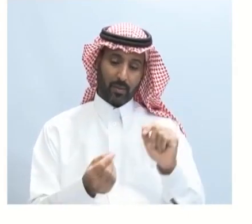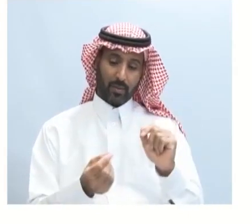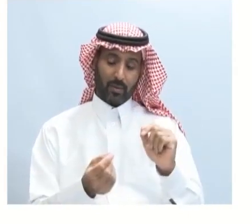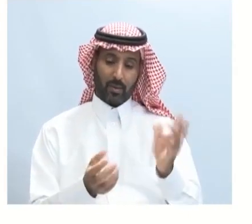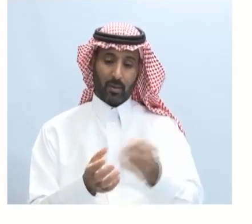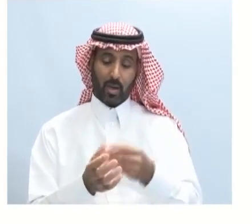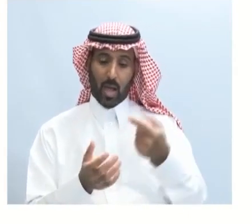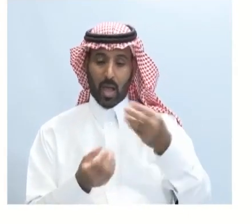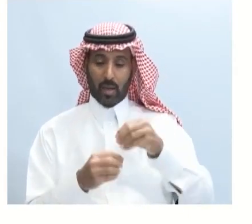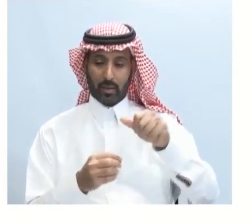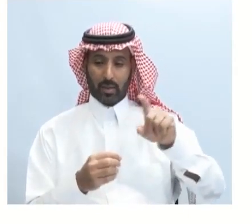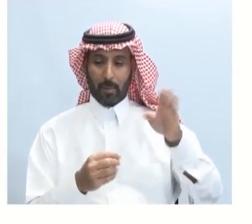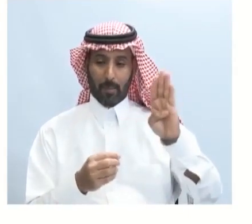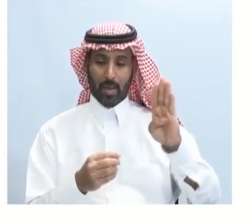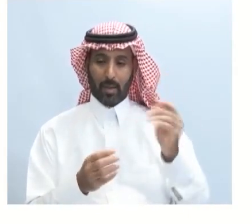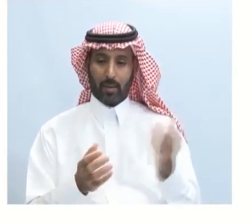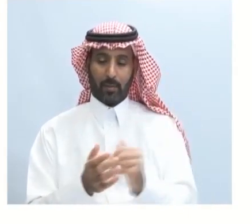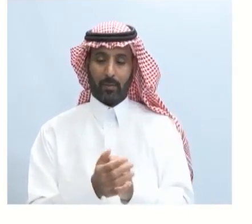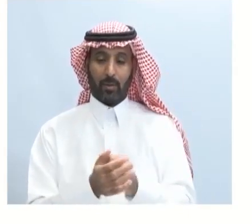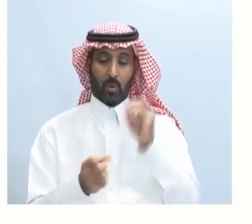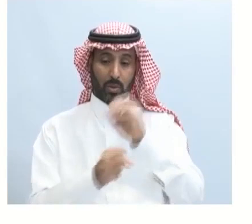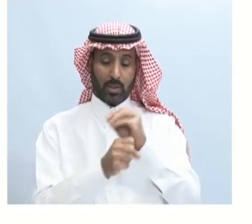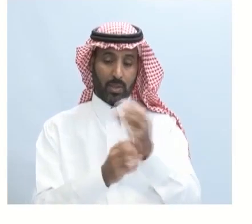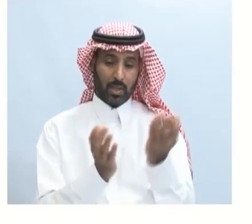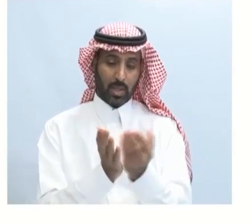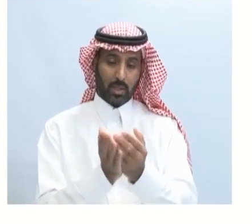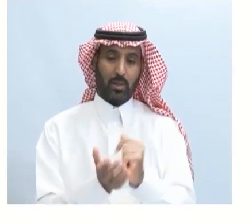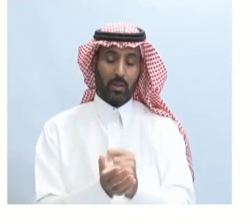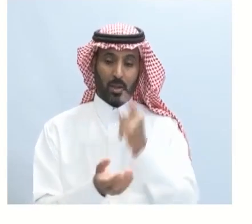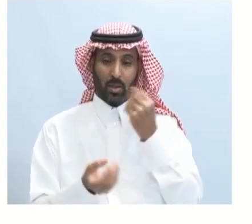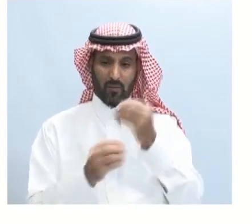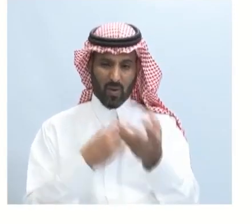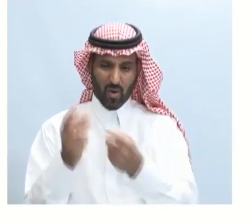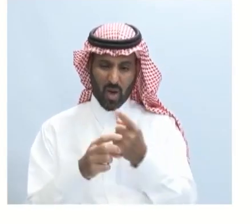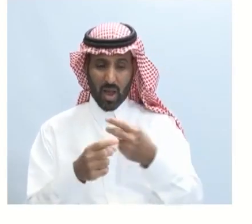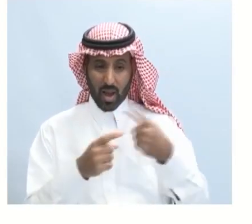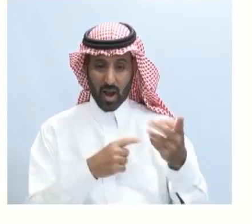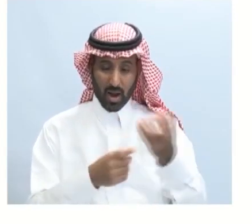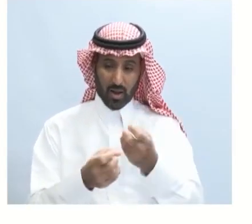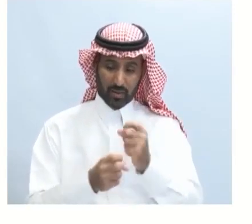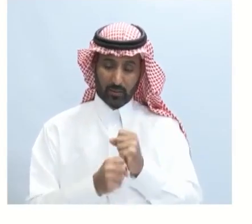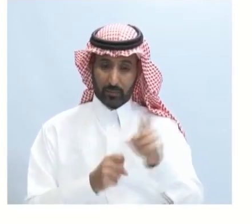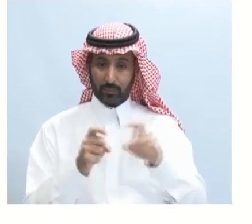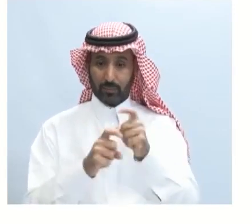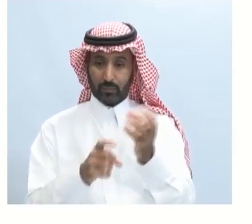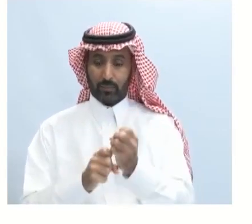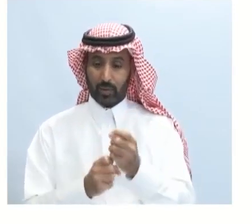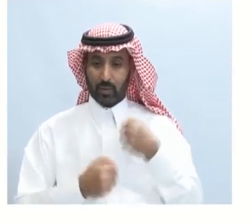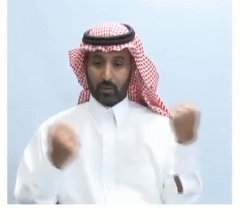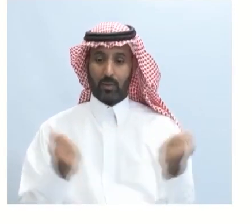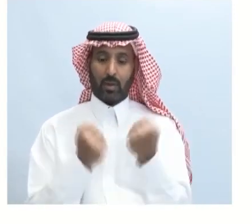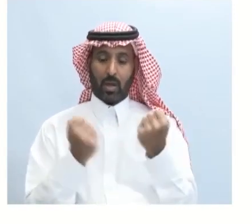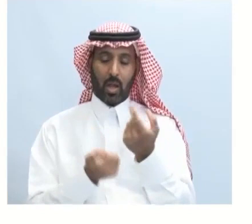اذا هدرجه اذا ماذا تعلمنا اليوم تعلمنا تفاعلات الاكسده والاختزال تدريبات